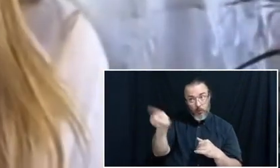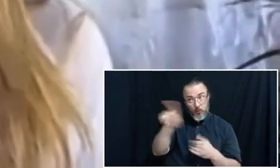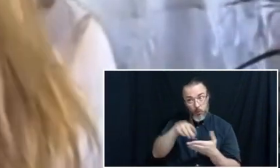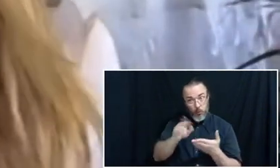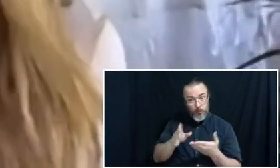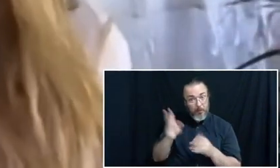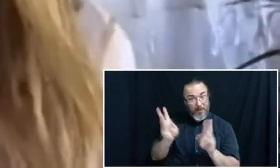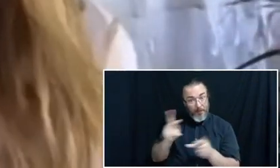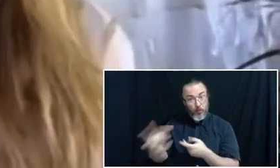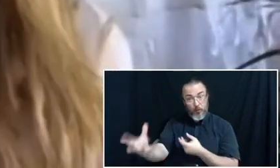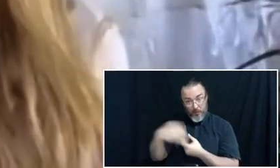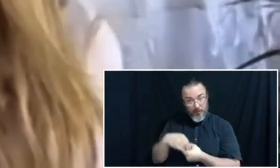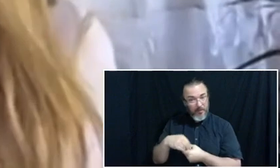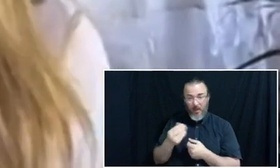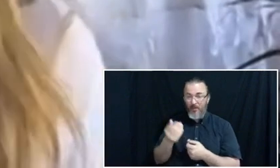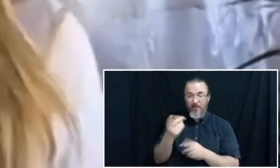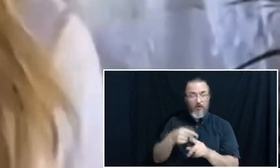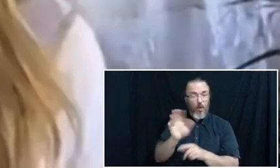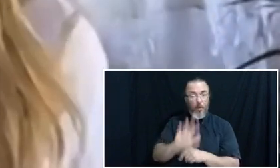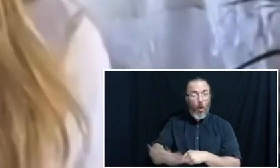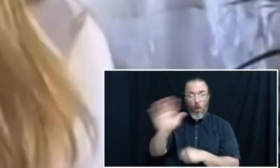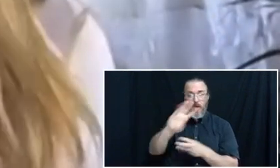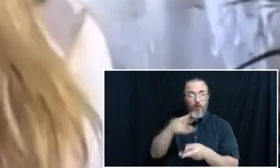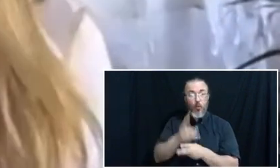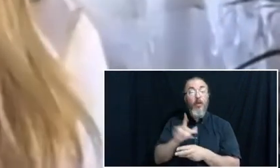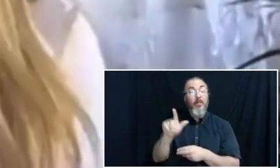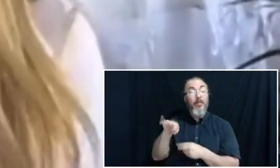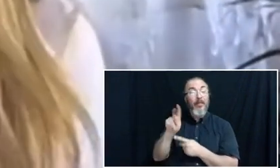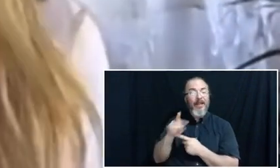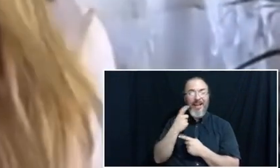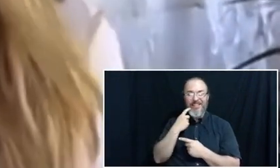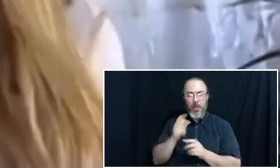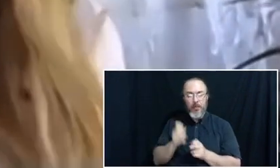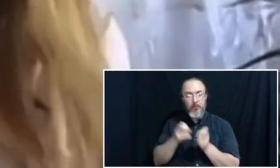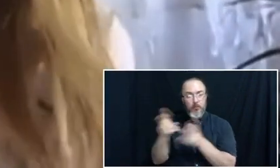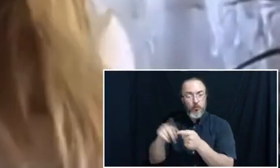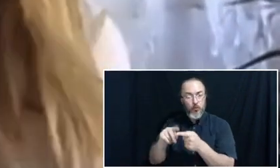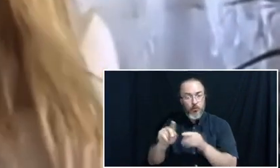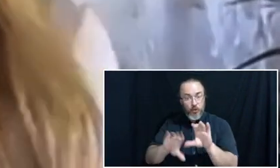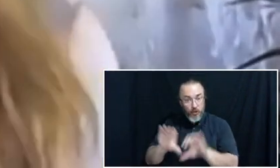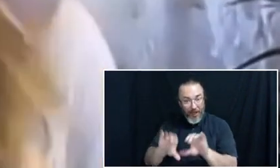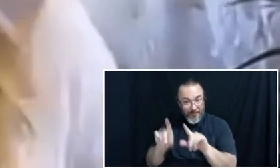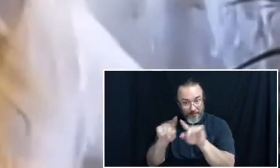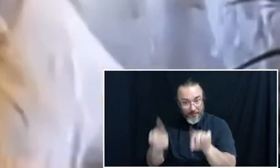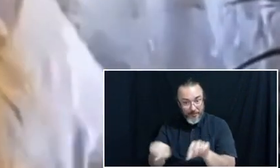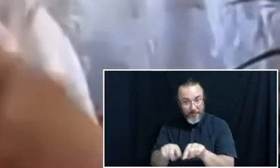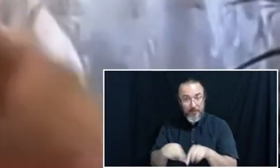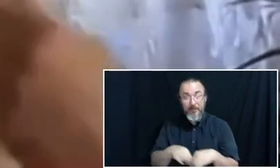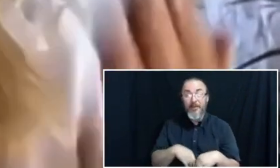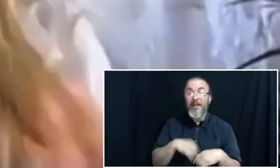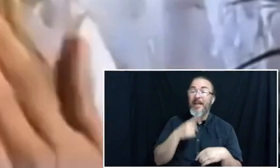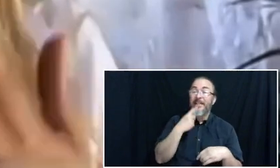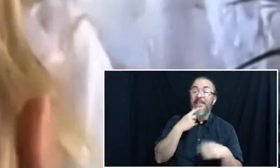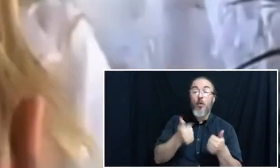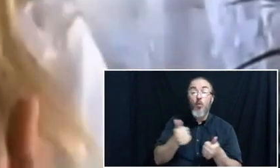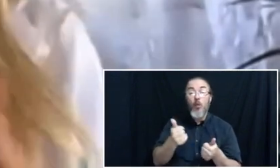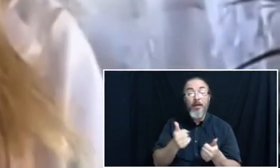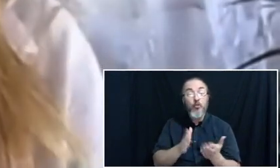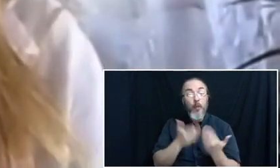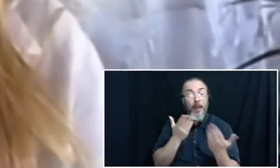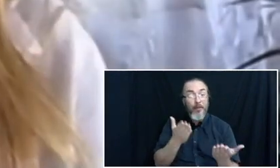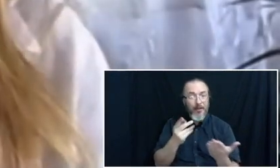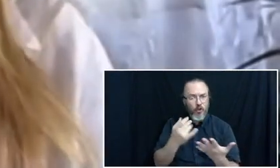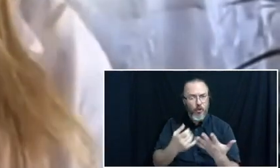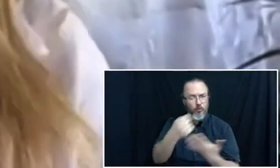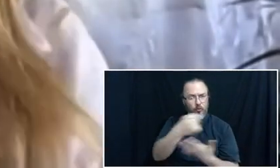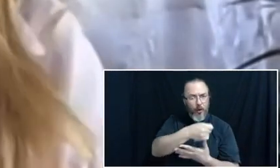personnes participent ou qu'on soit dans le monde. Le lien vient d'apparaître sur l'écran dans le chat. On vous demande quelle recommandation du rapport